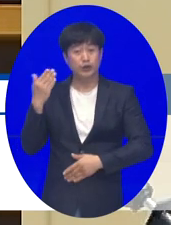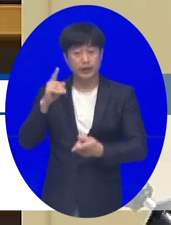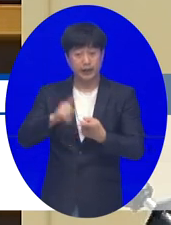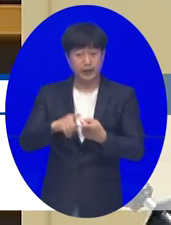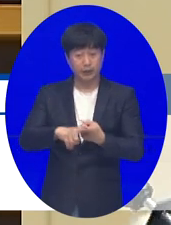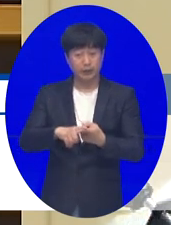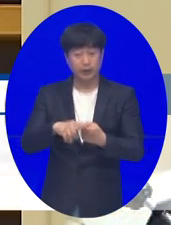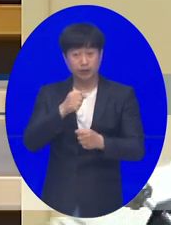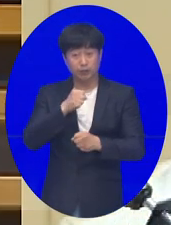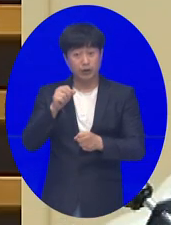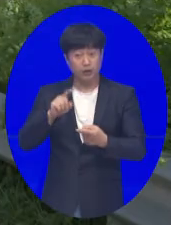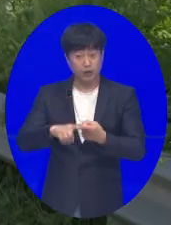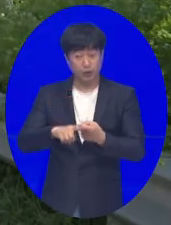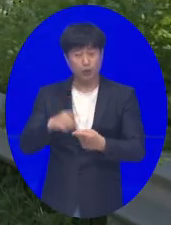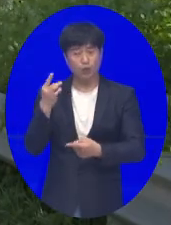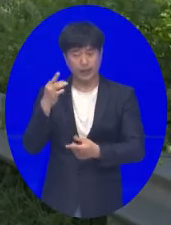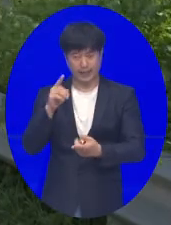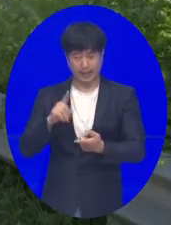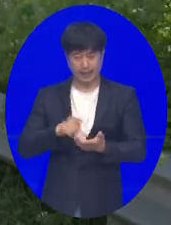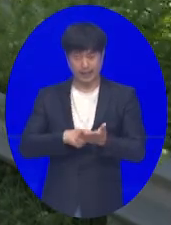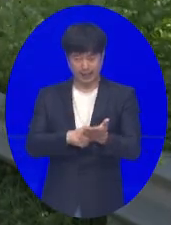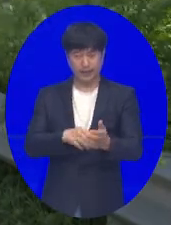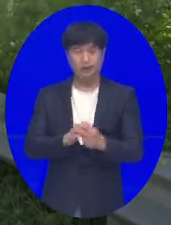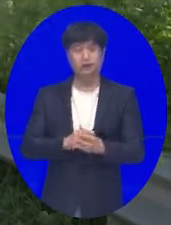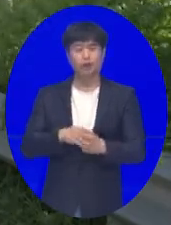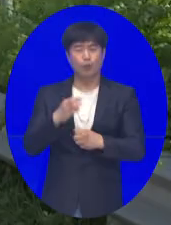기재부 예타를 통과한 원한이 될 것이다